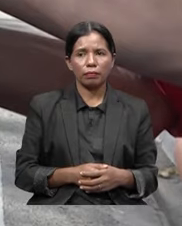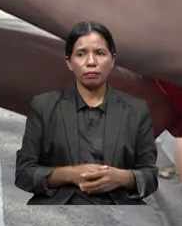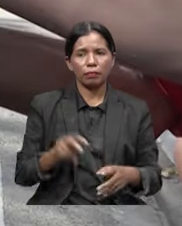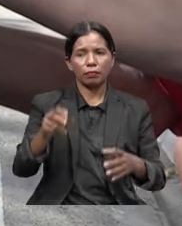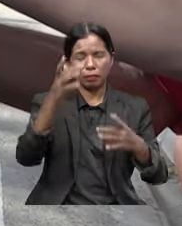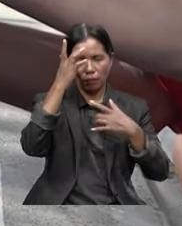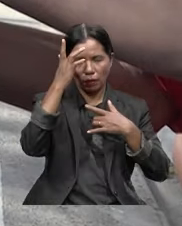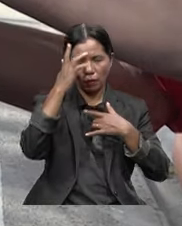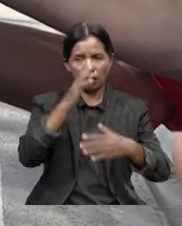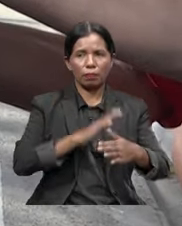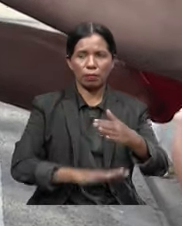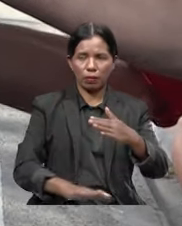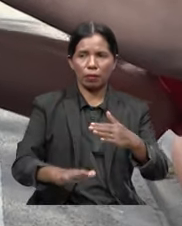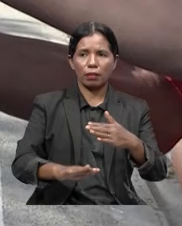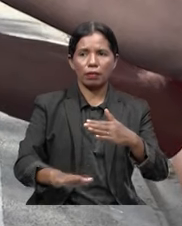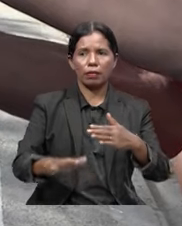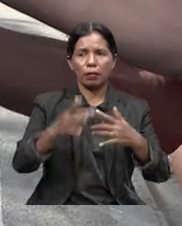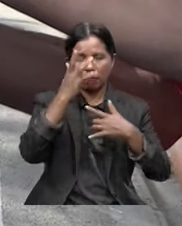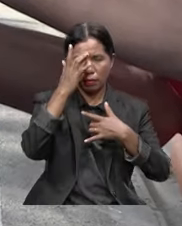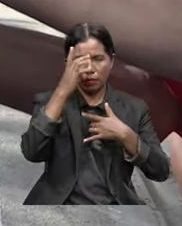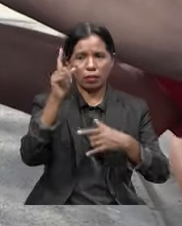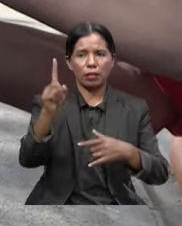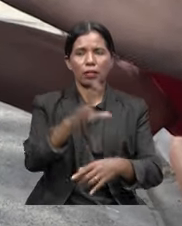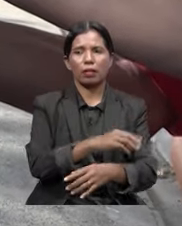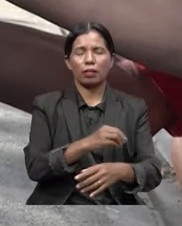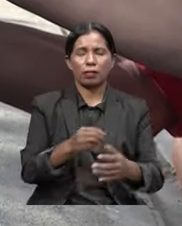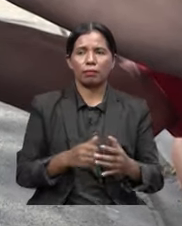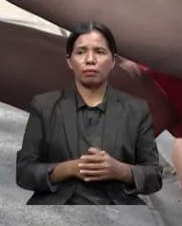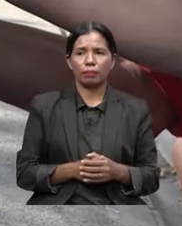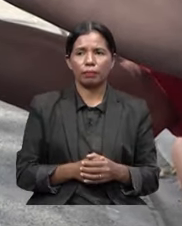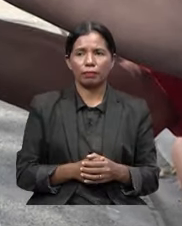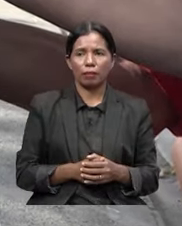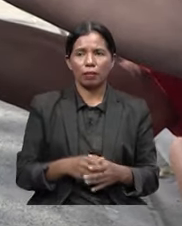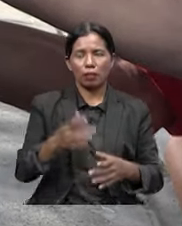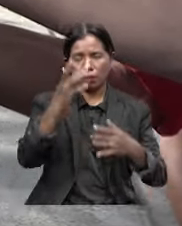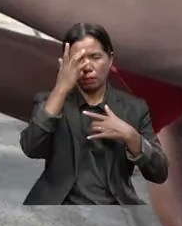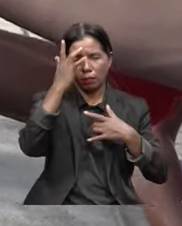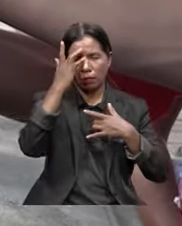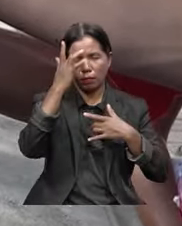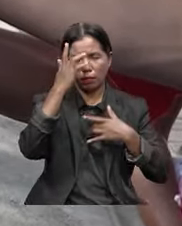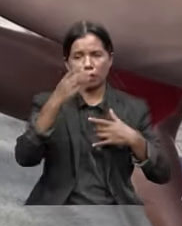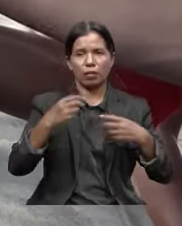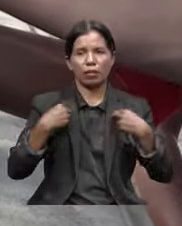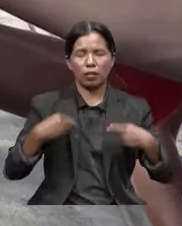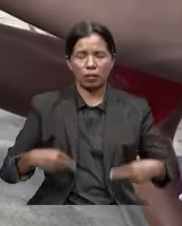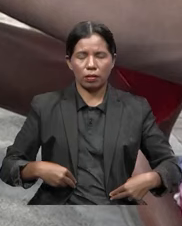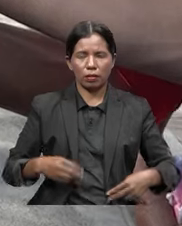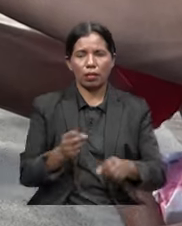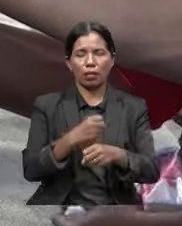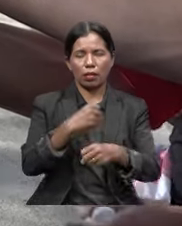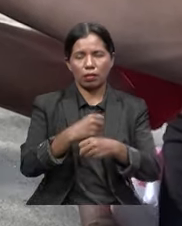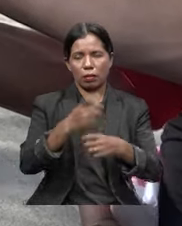ya moris mai musu moras ida ya moras distiru ya ni mo dia ataka ni usi isi